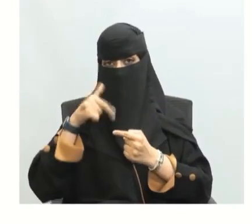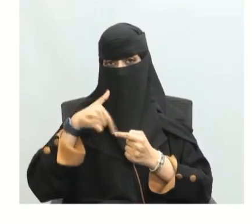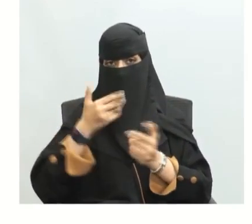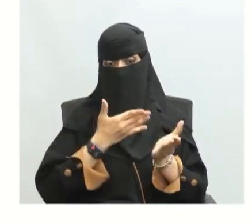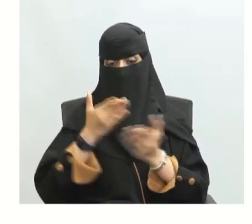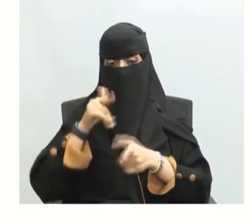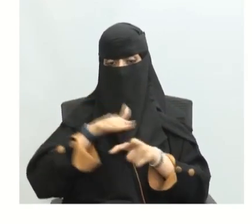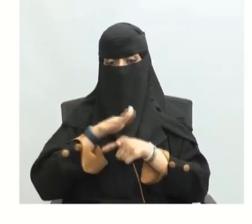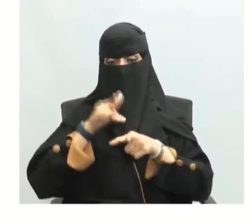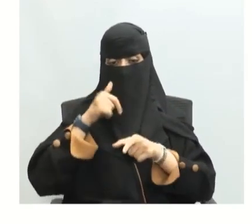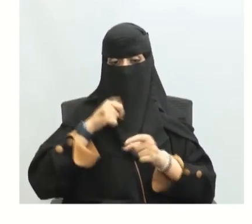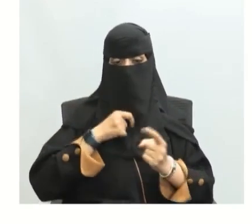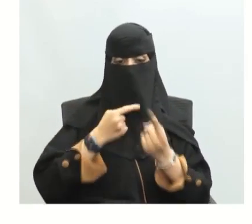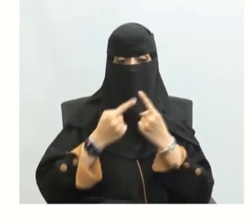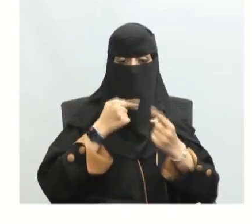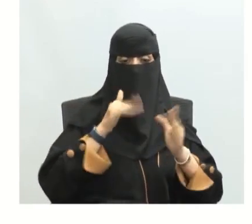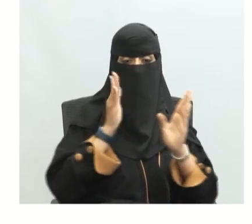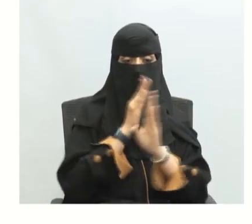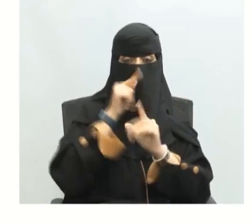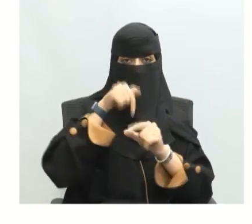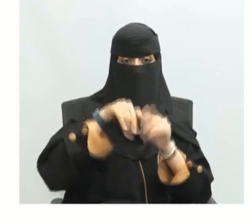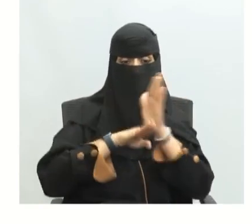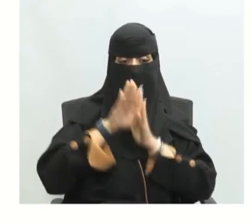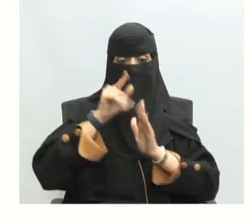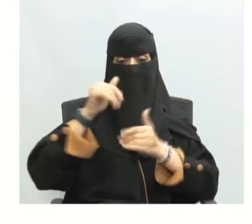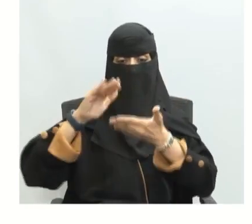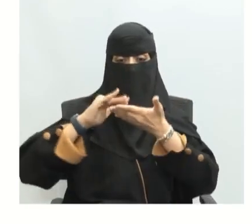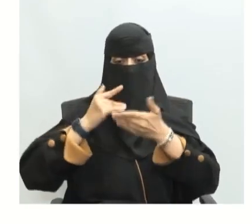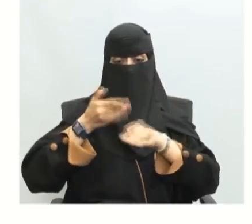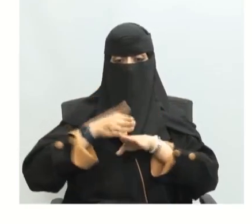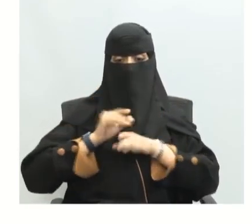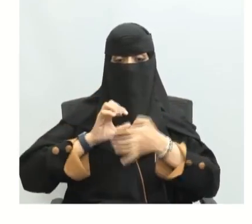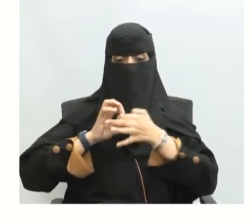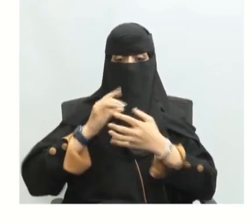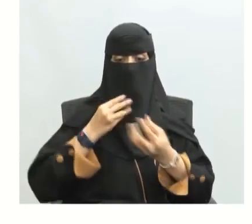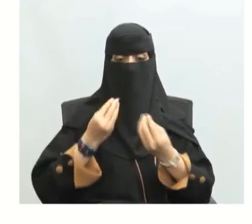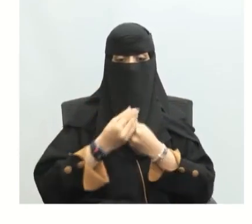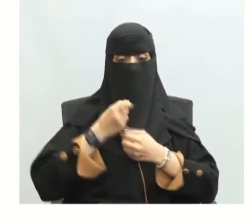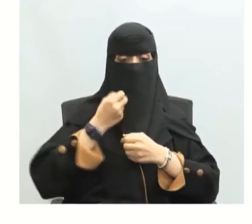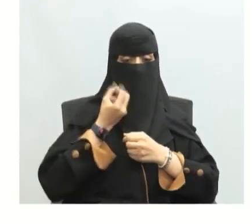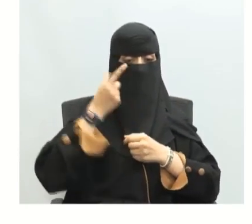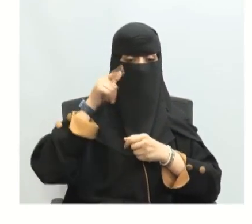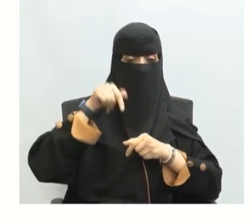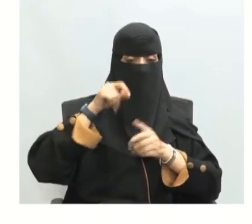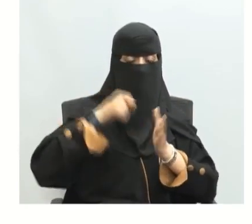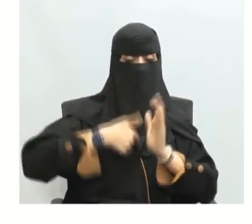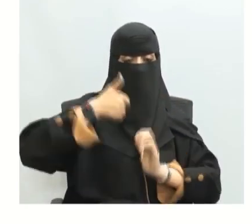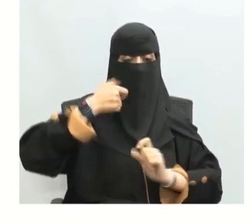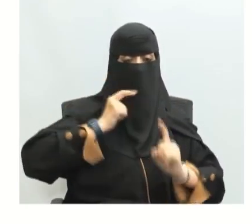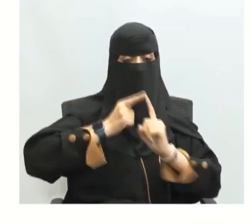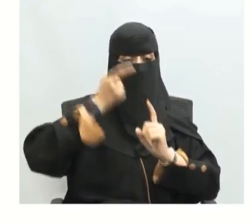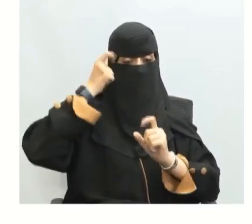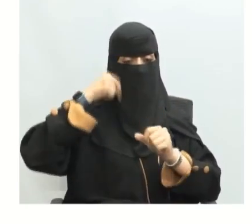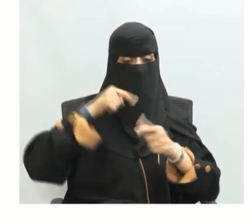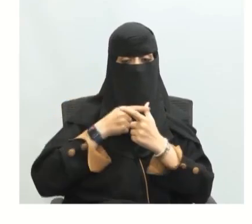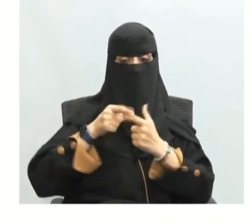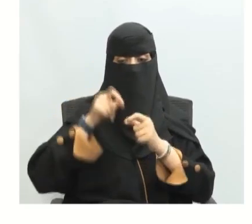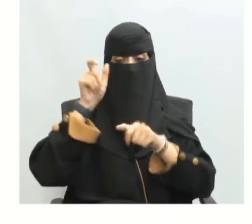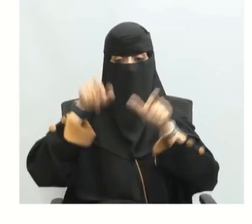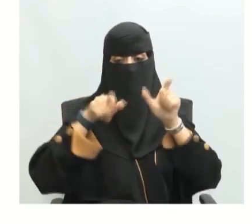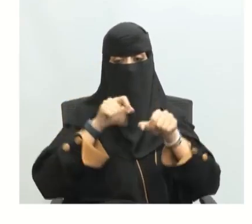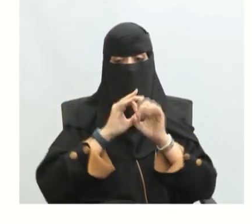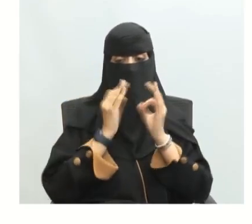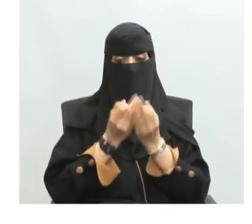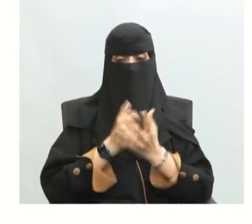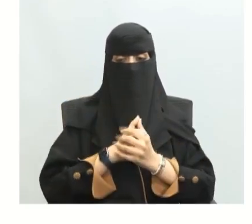ولان الحوار يعكس الواقع الحضاري ويساعد على التواصل وتبادل الاراء وتحقيق المعرفه بين افراد